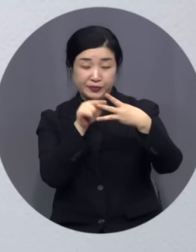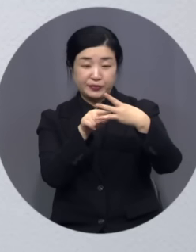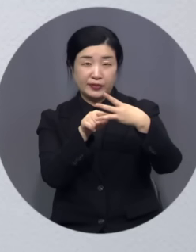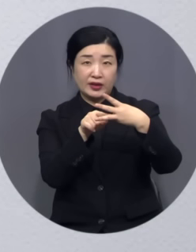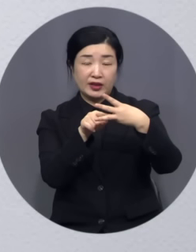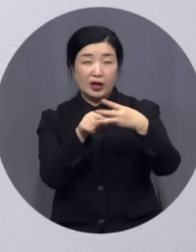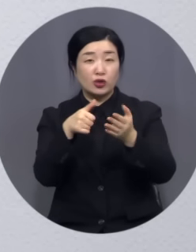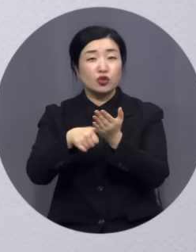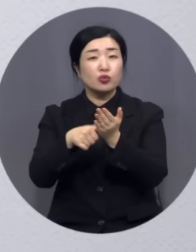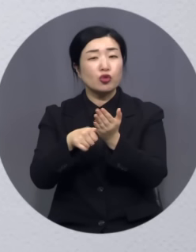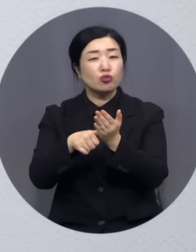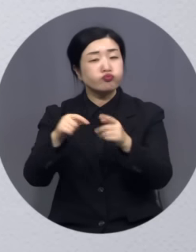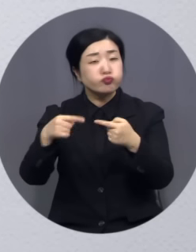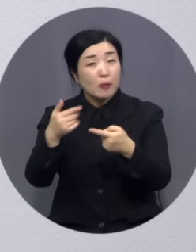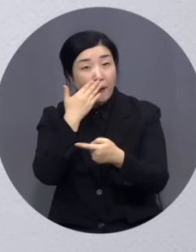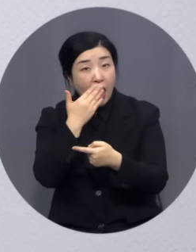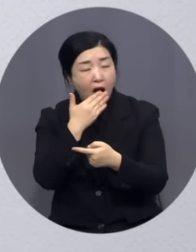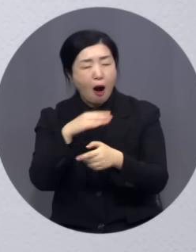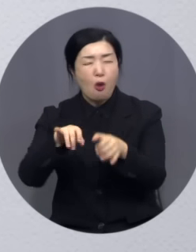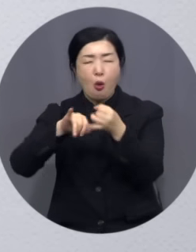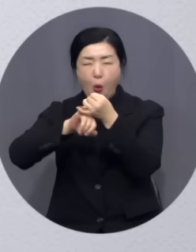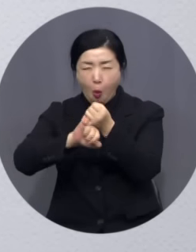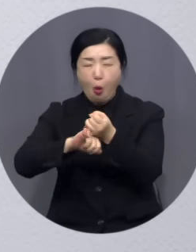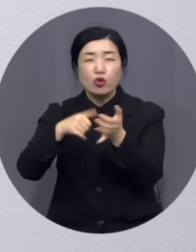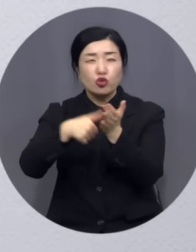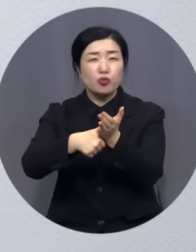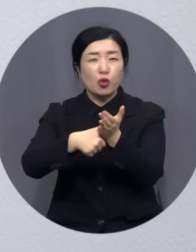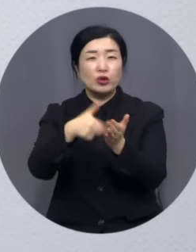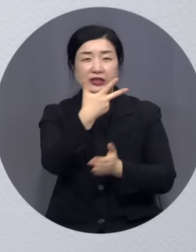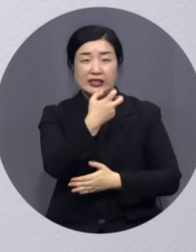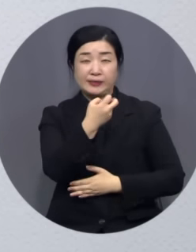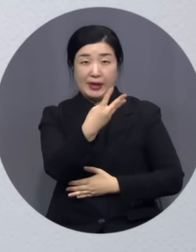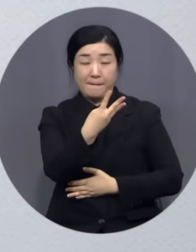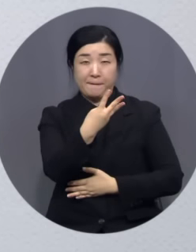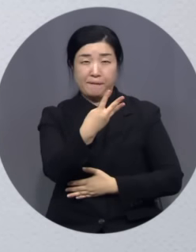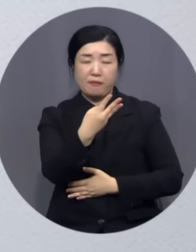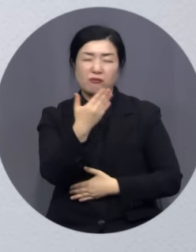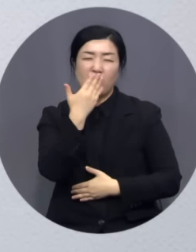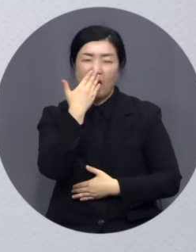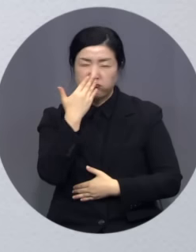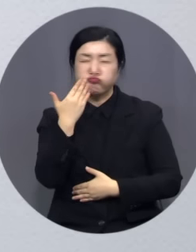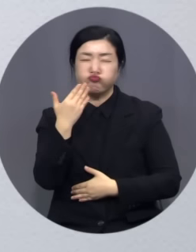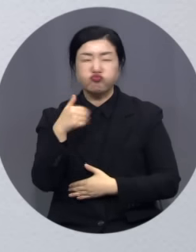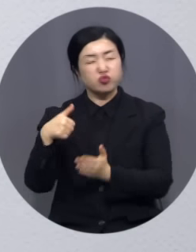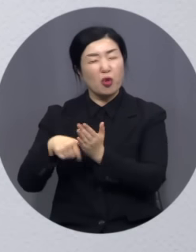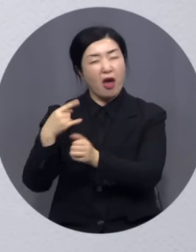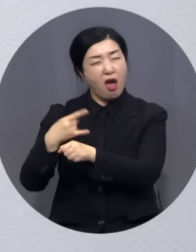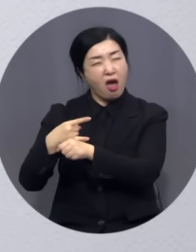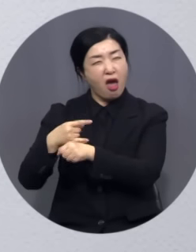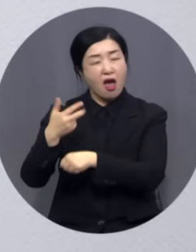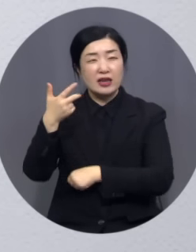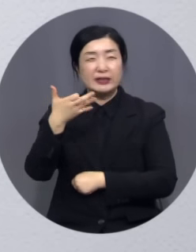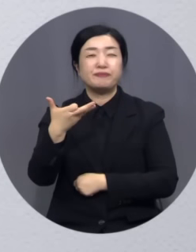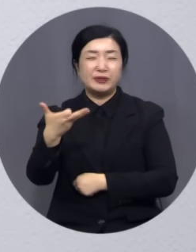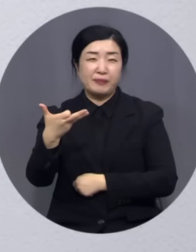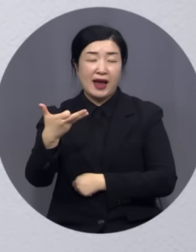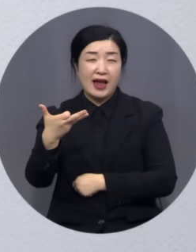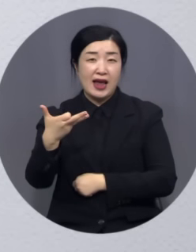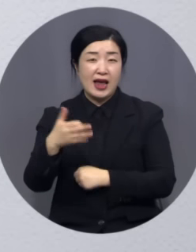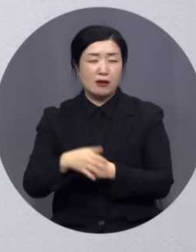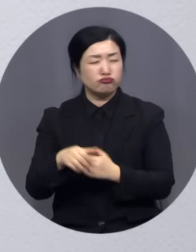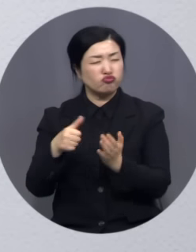투표 참여 의향은 반드시 투표할 것이다 73% 가능하면 투표할 것이다 18%